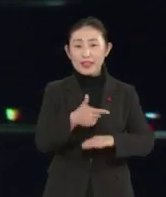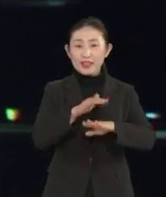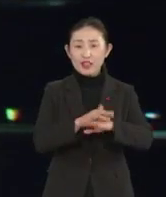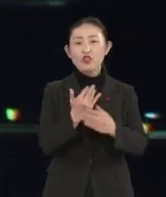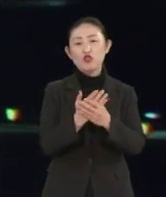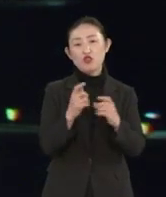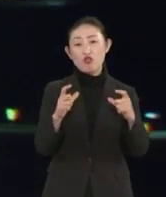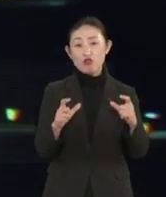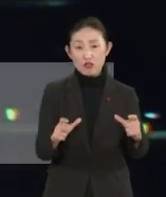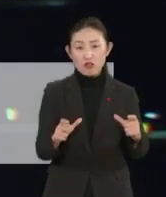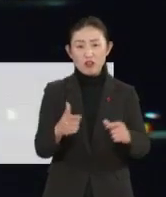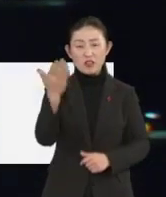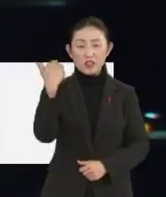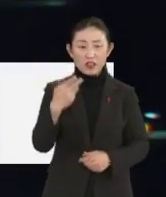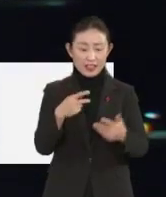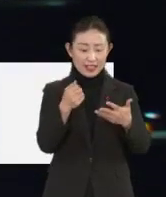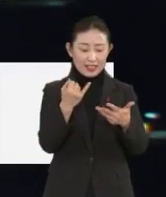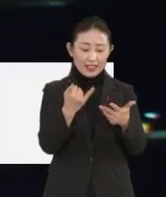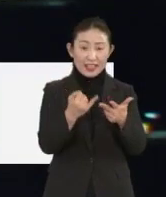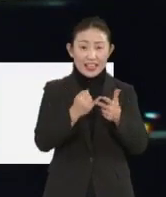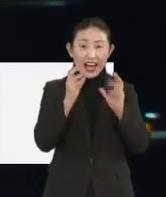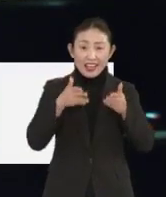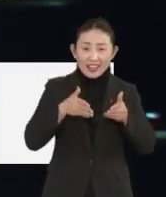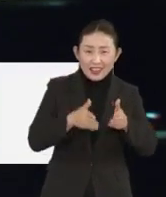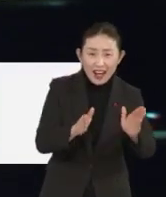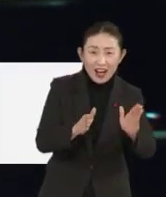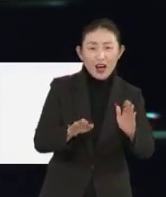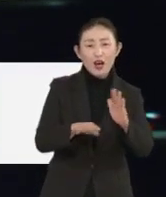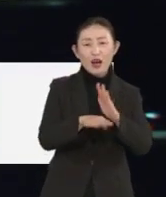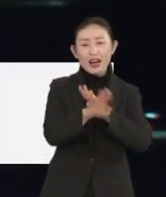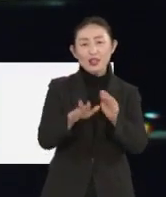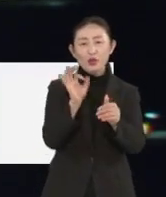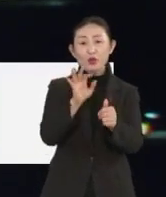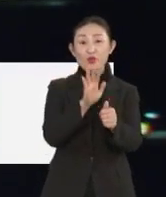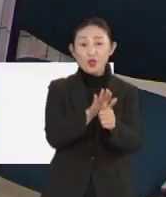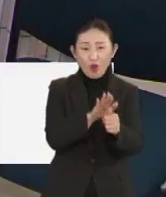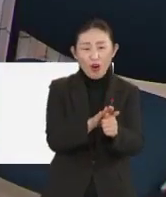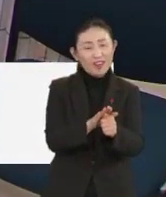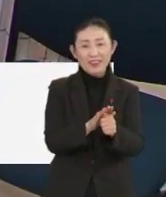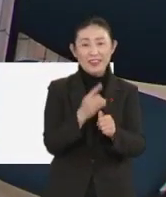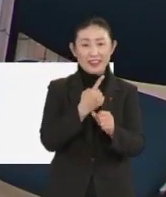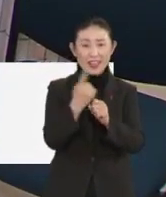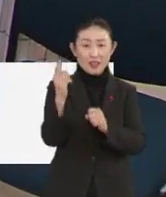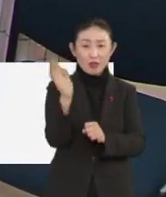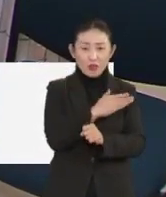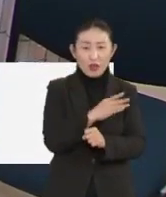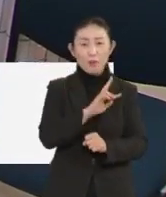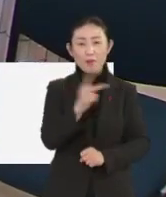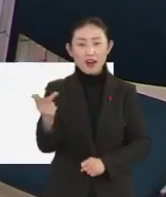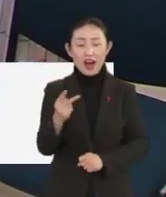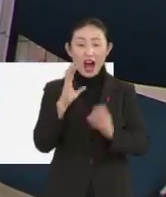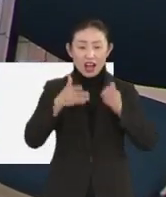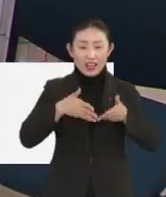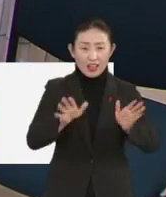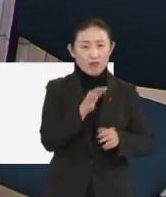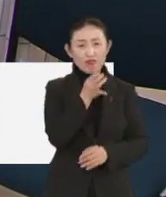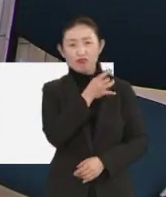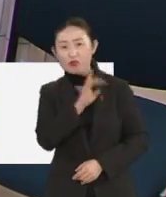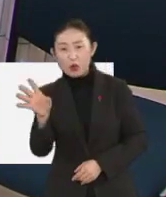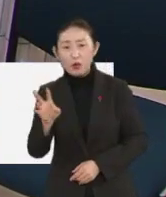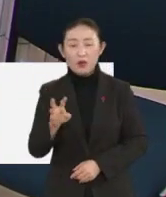대전 유성구가 그동안 셋째 이상 아이를 낳는 가정에만 지원했던 출산 장려금을 내년부터 아이를 낳는 모든